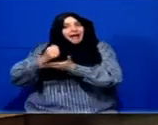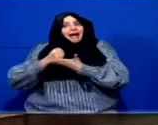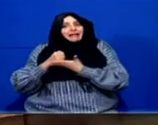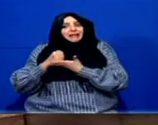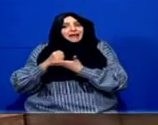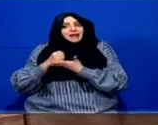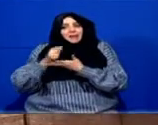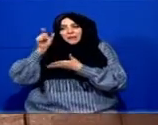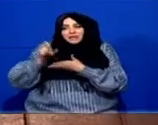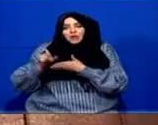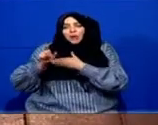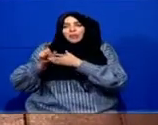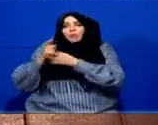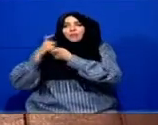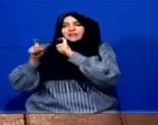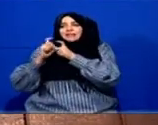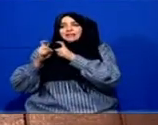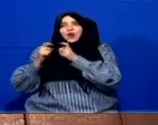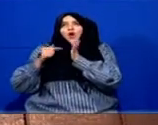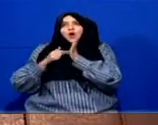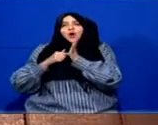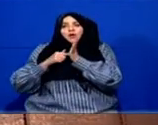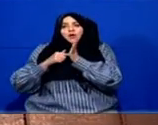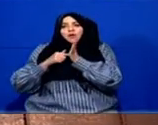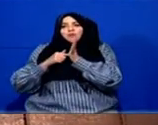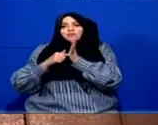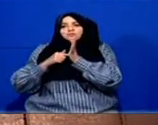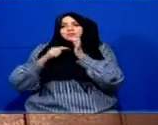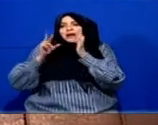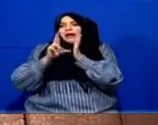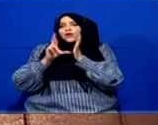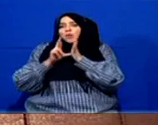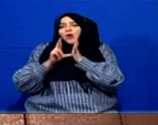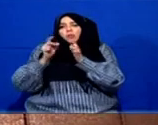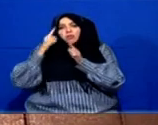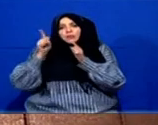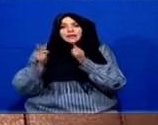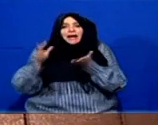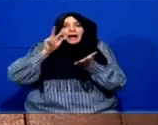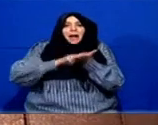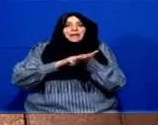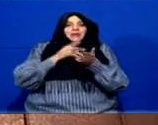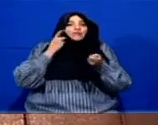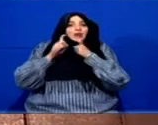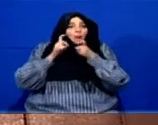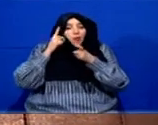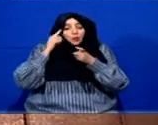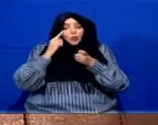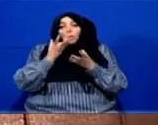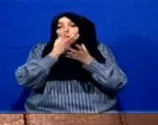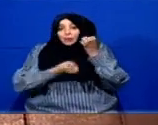المفتي على استنباط الفتوى وتساعد القاضي